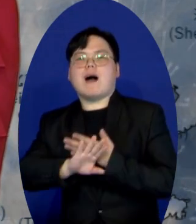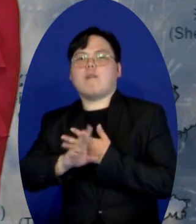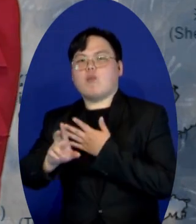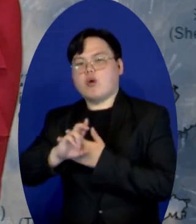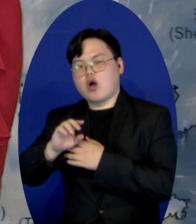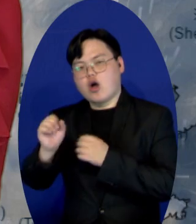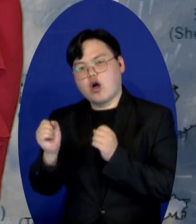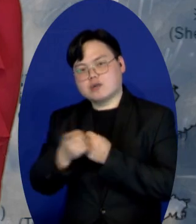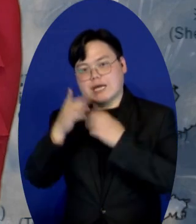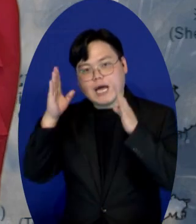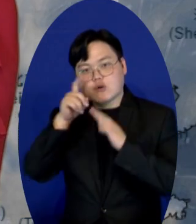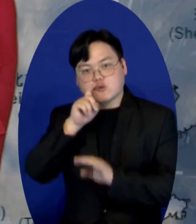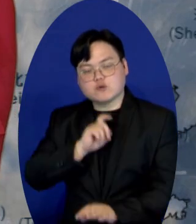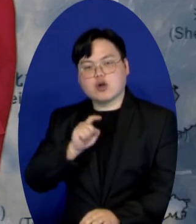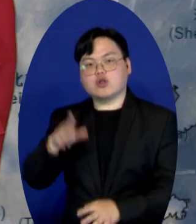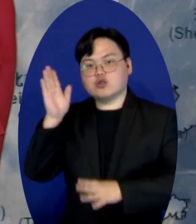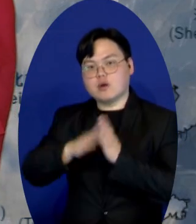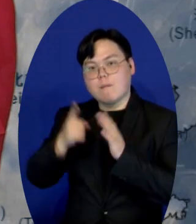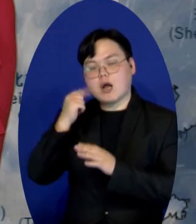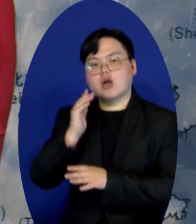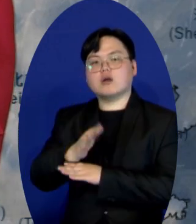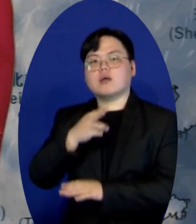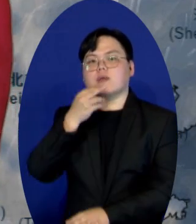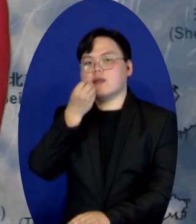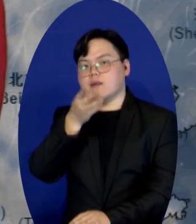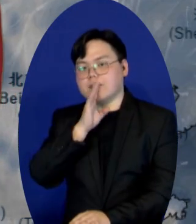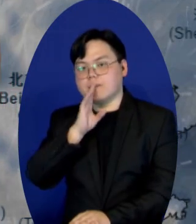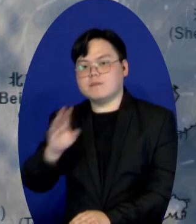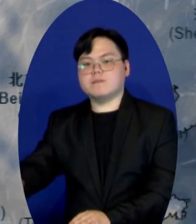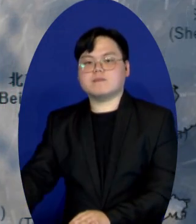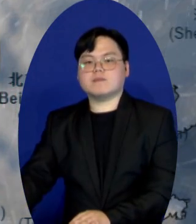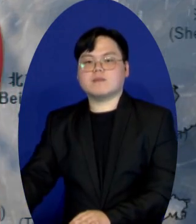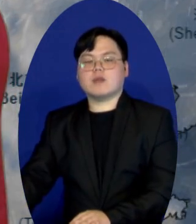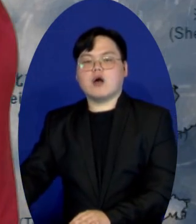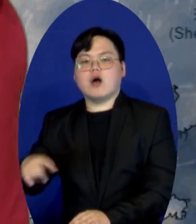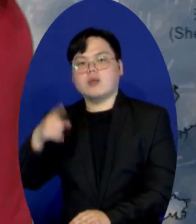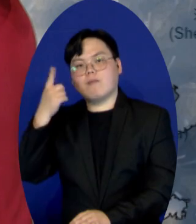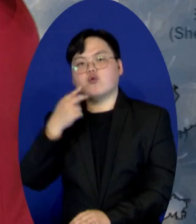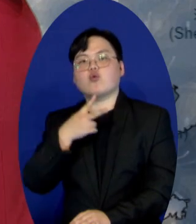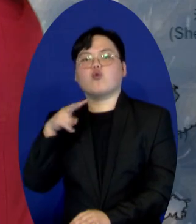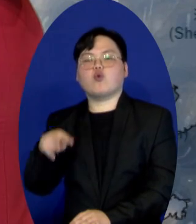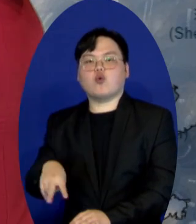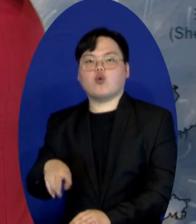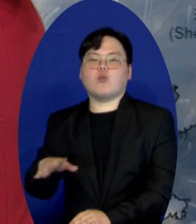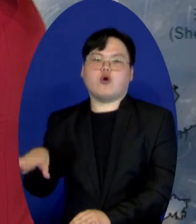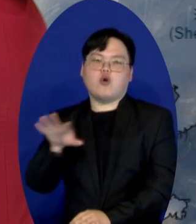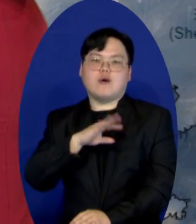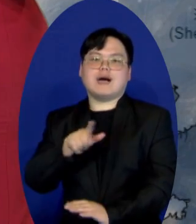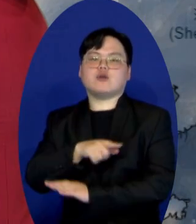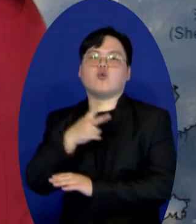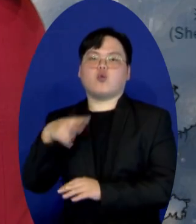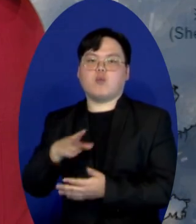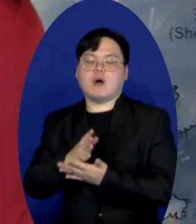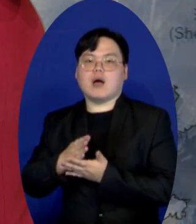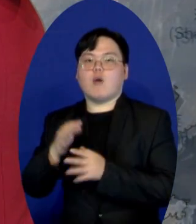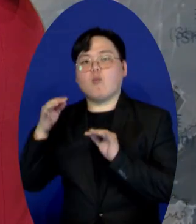байхыг онцгойлон анхааруулъя. Одоо нэгэн шинэ маргааш төрийн цагаар мэдээллийг танилцуулъя. За өнөө маргааш өвлийн масны хувьд бол ихэх нутгаараа үлшин. За